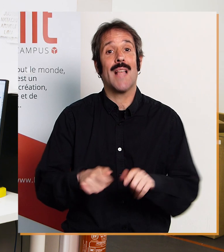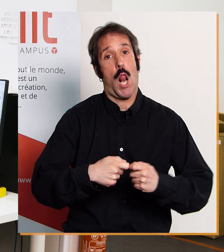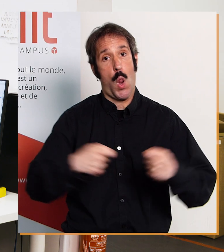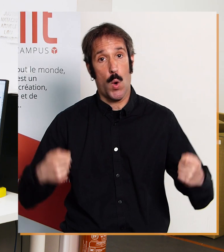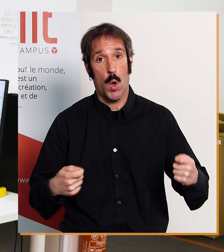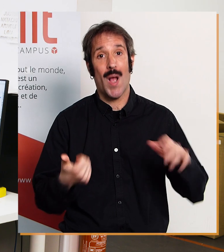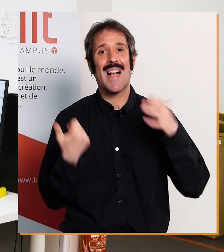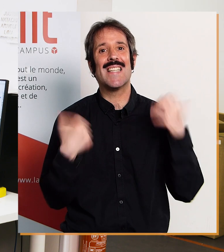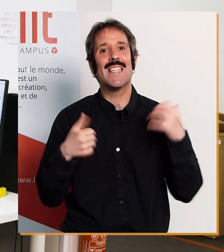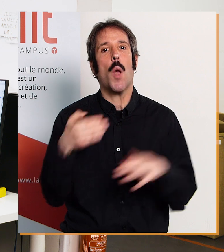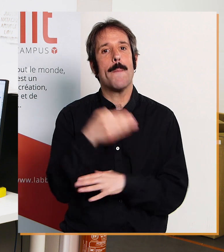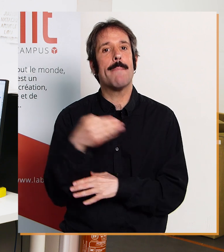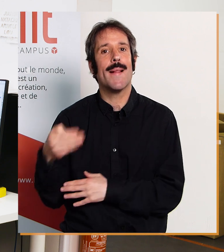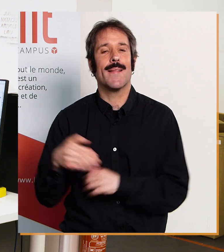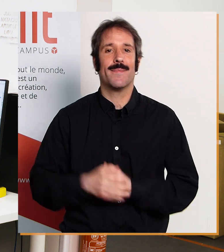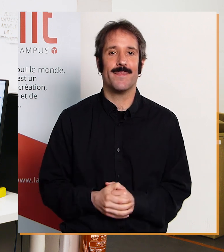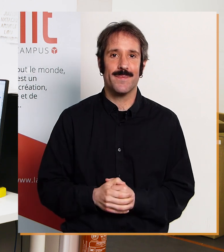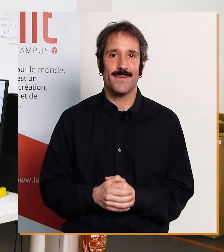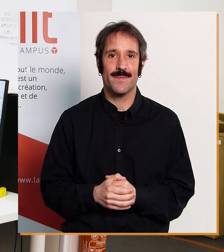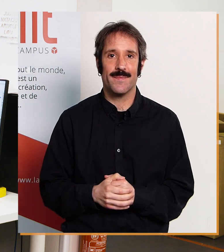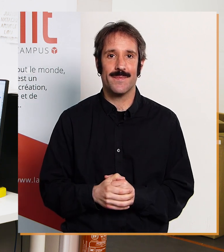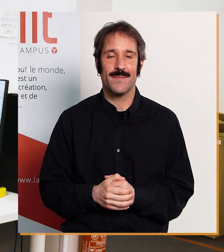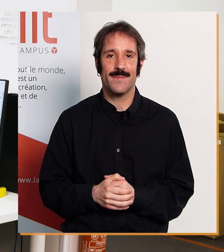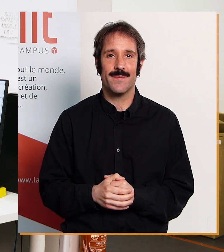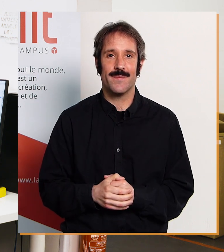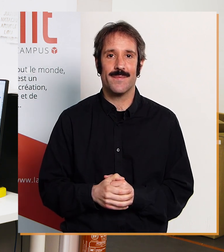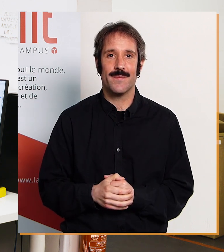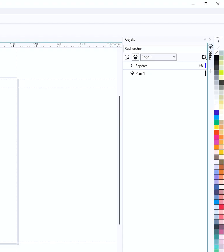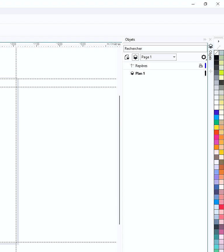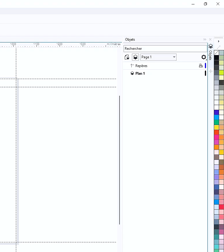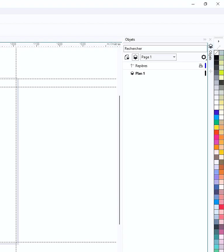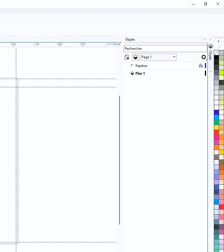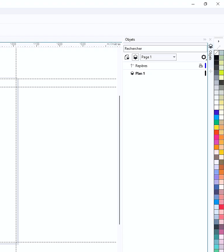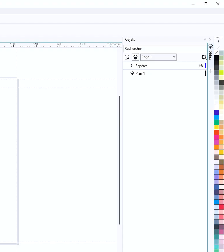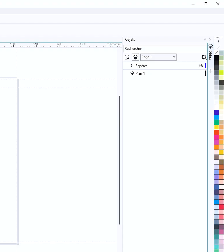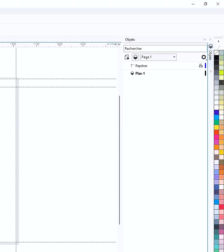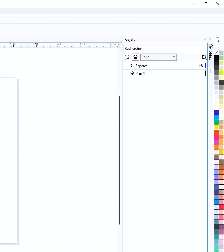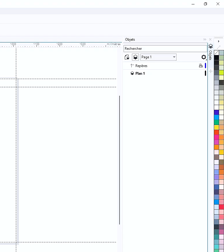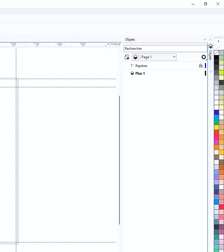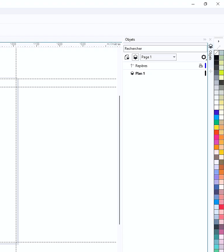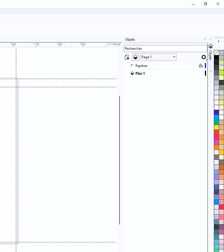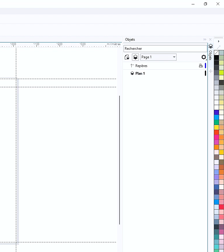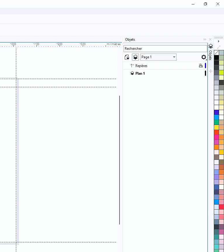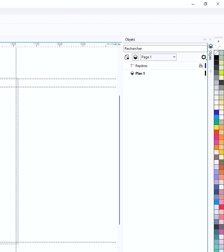Ainsi que la longueur de 600 mm ici présent.